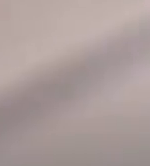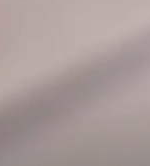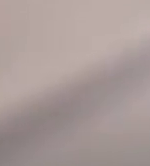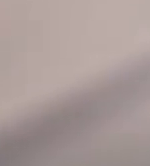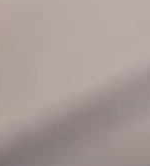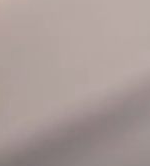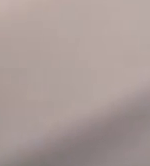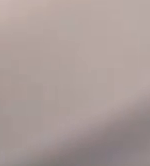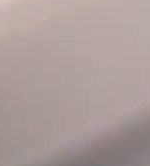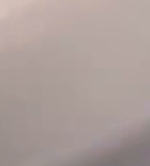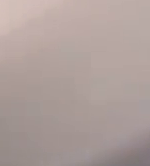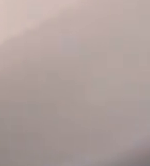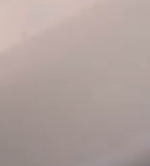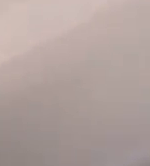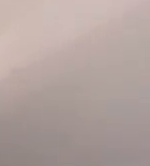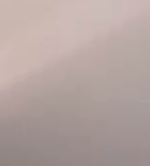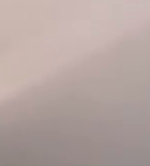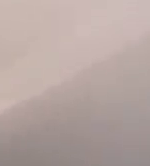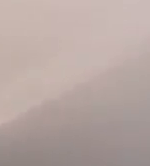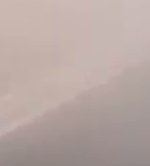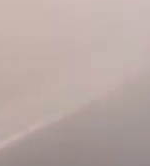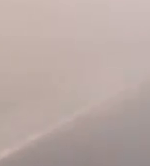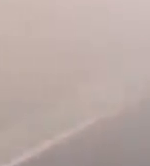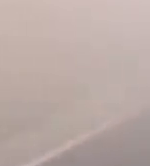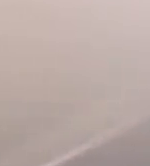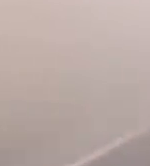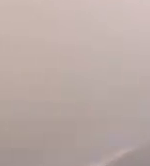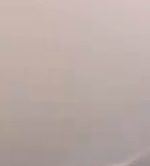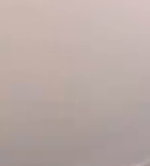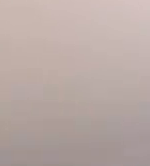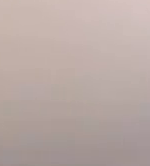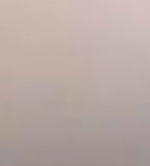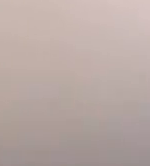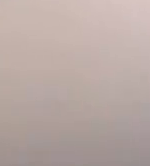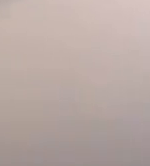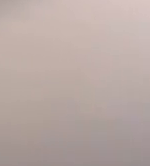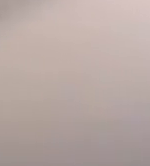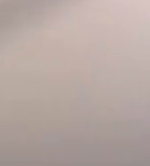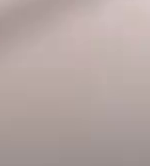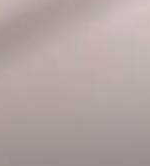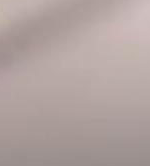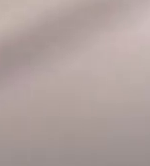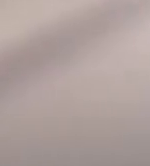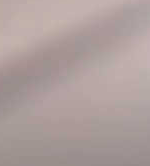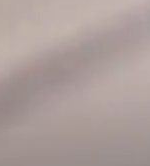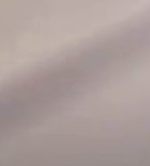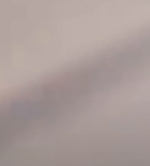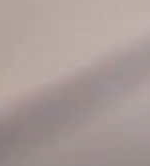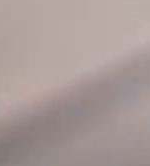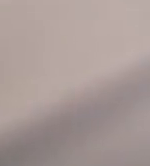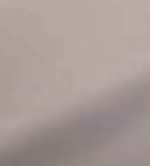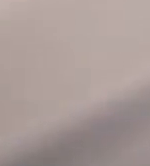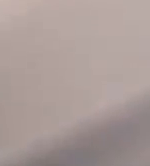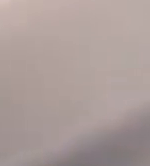sa aming YouTube channel. Para sa mga kapuso abroad, pwede nyo rin kaming makasama sa GMA Pinoy